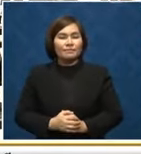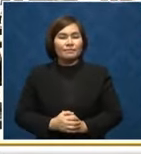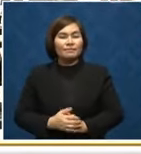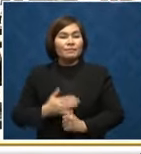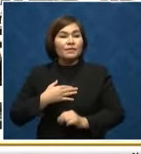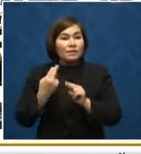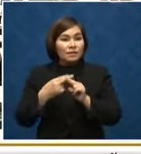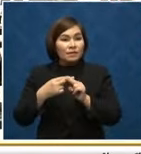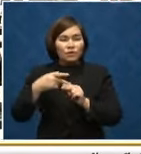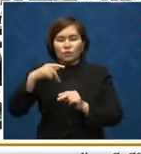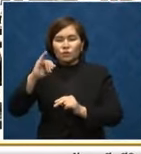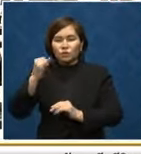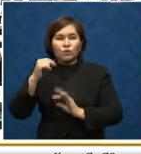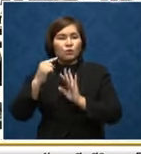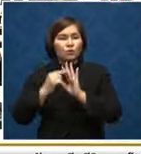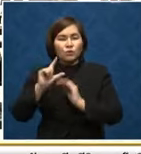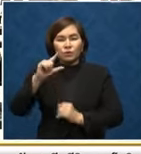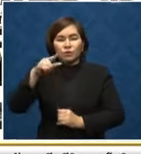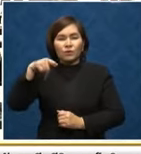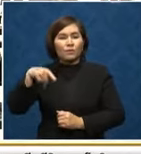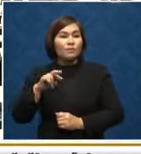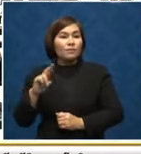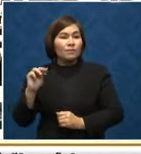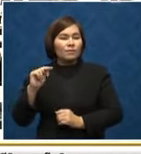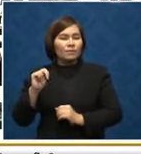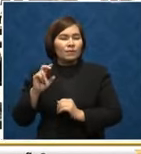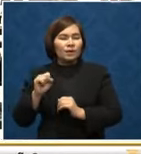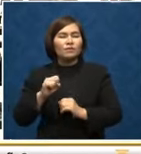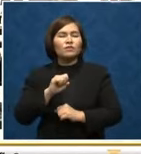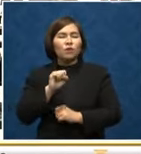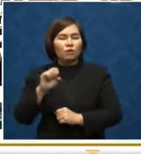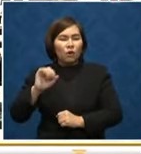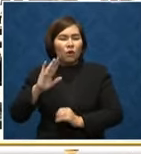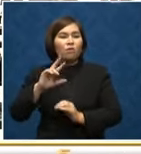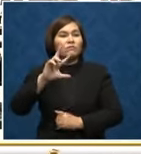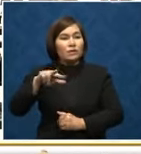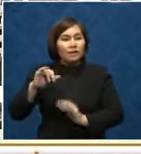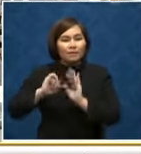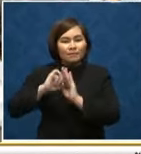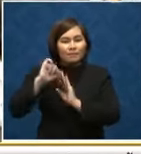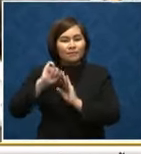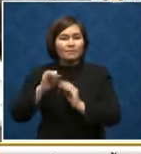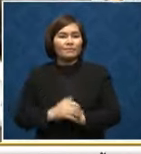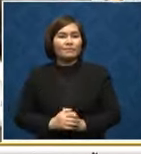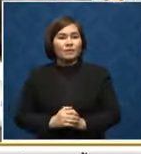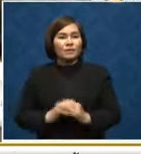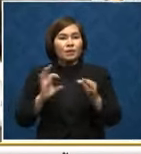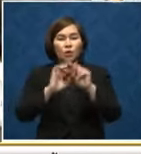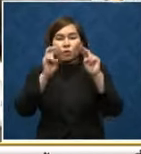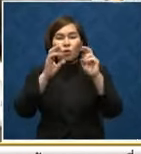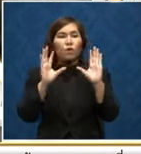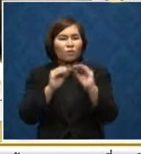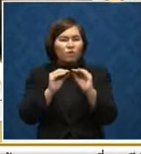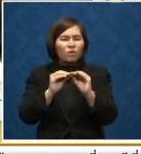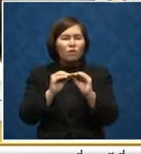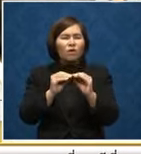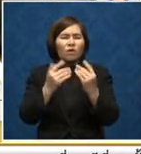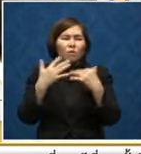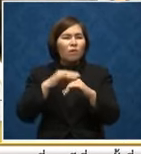พันธ์อมรวิวัฒน์สมาชิกสภาผู้แทนราษฎรจังหวัดเชียงใหม่พรรคเพื่อไทยครับต่อเรื่องของการประชุมของพวกเราเนี่ยนะครับเราก็ถกเถียงกันมาทุก